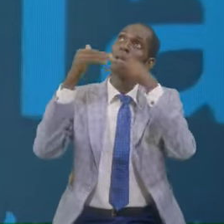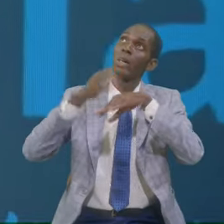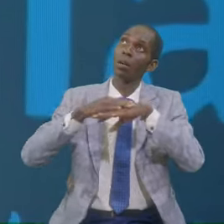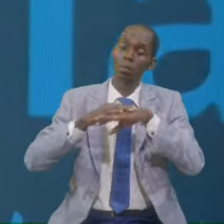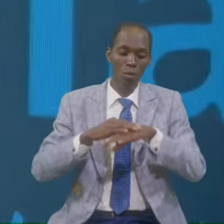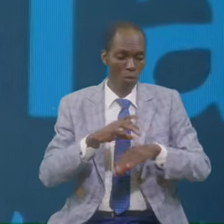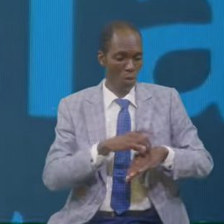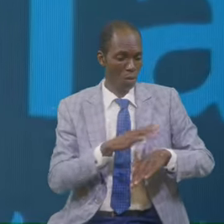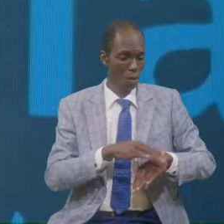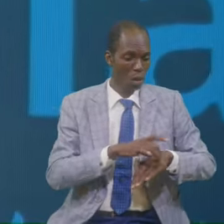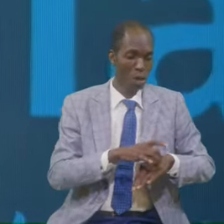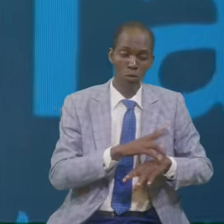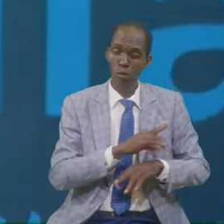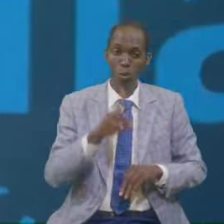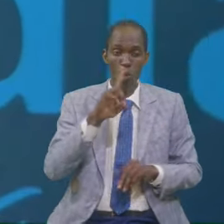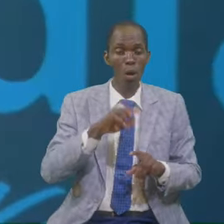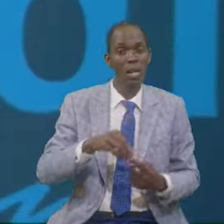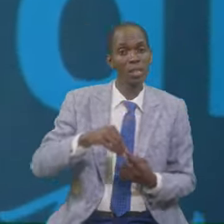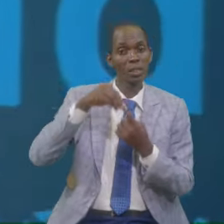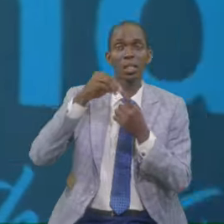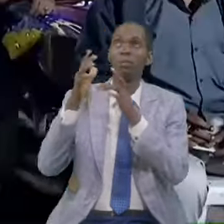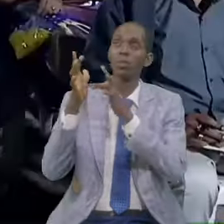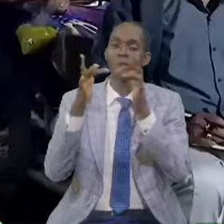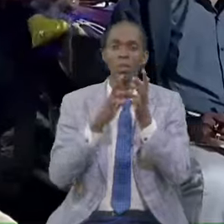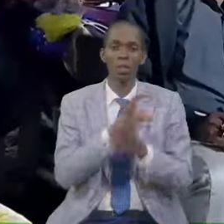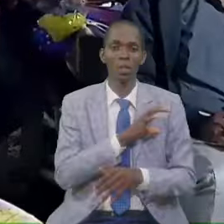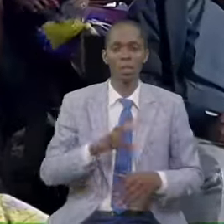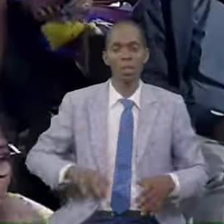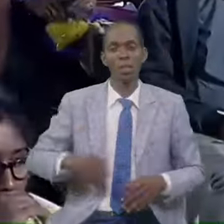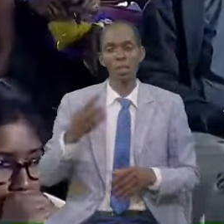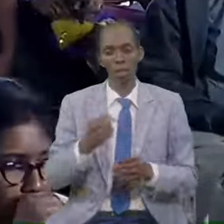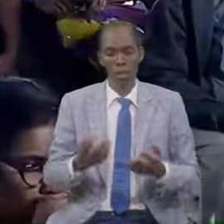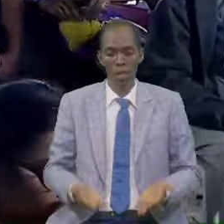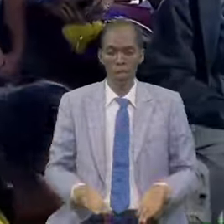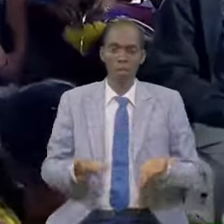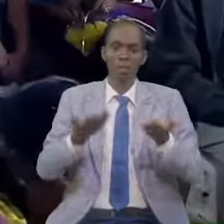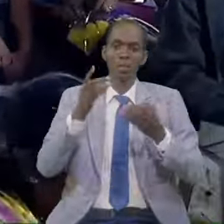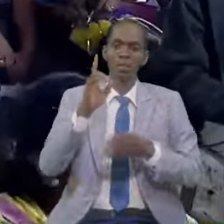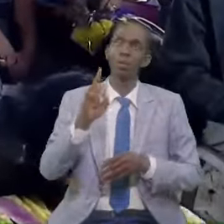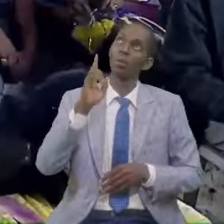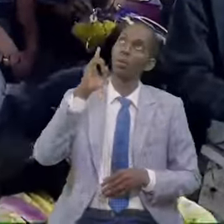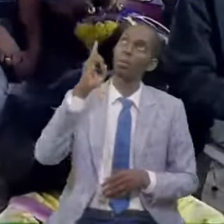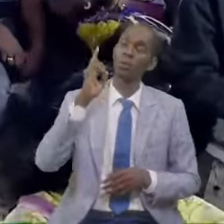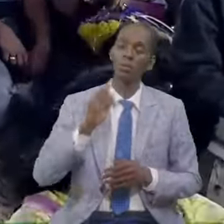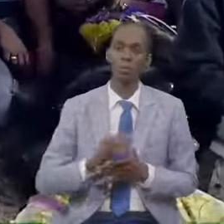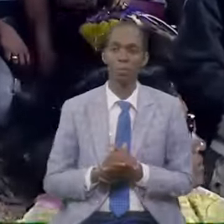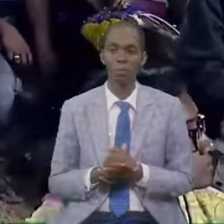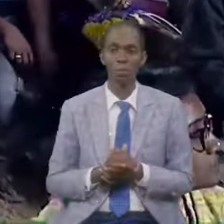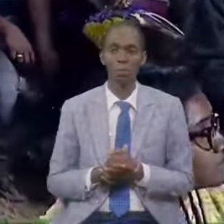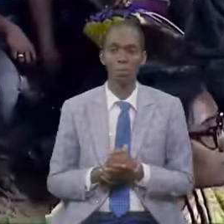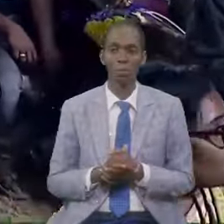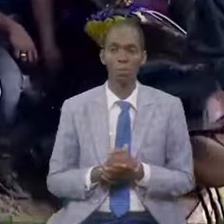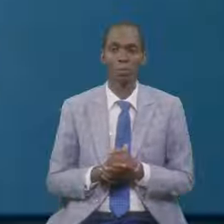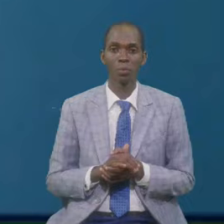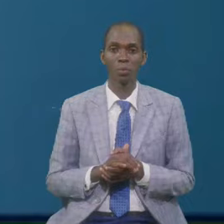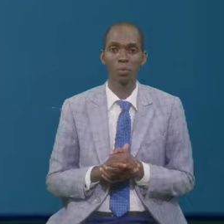Jesus Christ the exalted one. పరలోకమందు గాని భూమి మీద గాని హెచ్చించబడిన క్రీస్తుకు మించిన న్యాయవాది మరెవ్వరూ